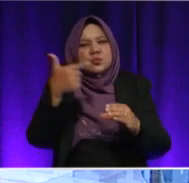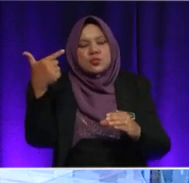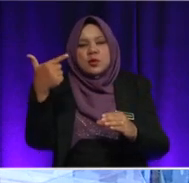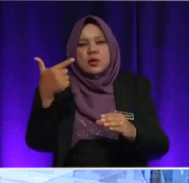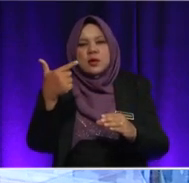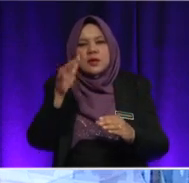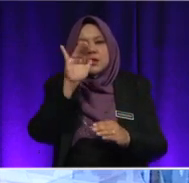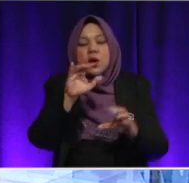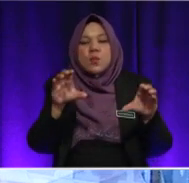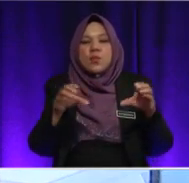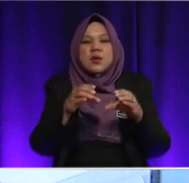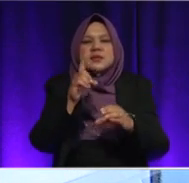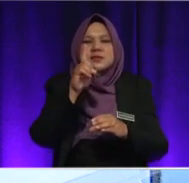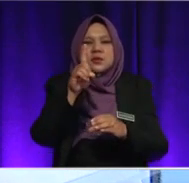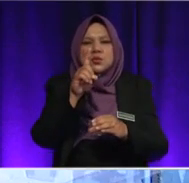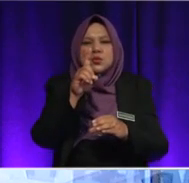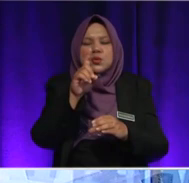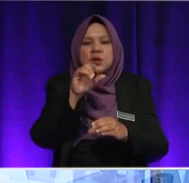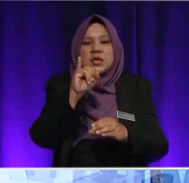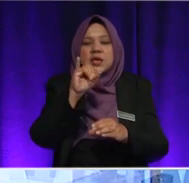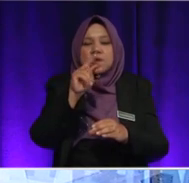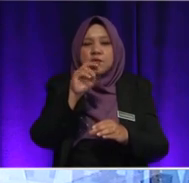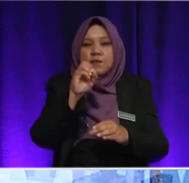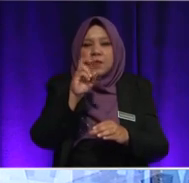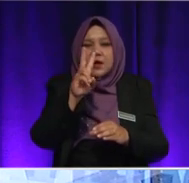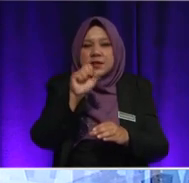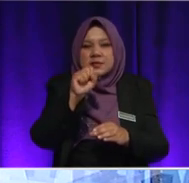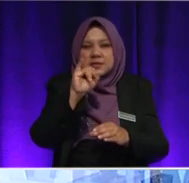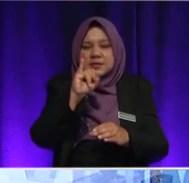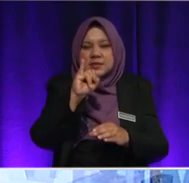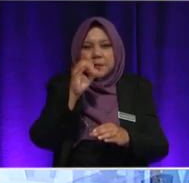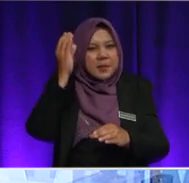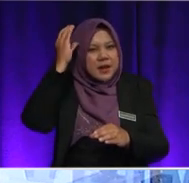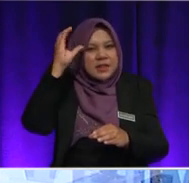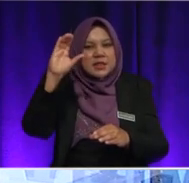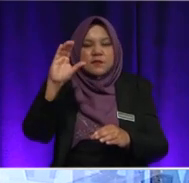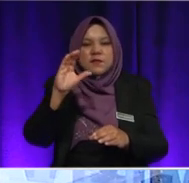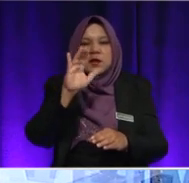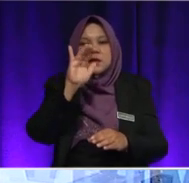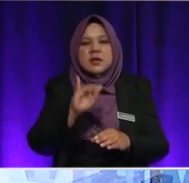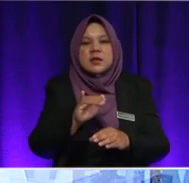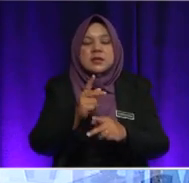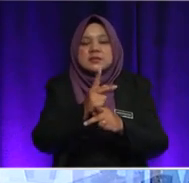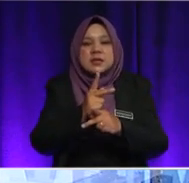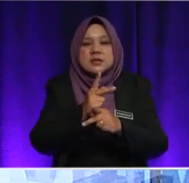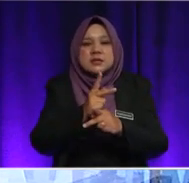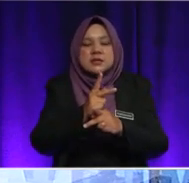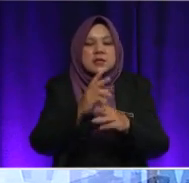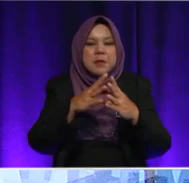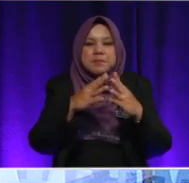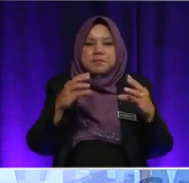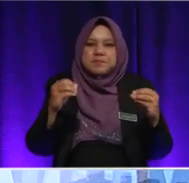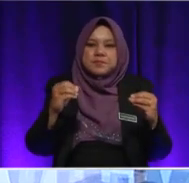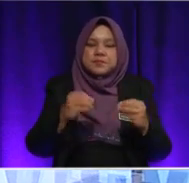yang buat satu inovasi kreatif untuk memastikan bahan-bahan petrolium kita ini dapat dijaga dan tidak habis begitu saja